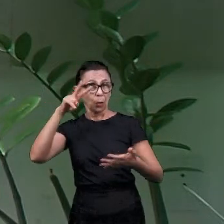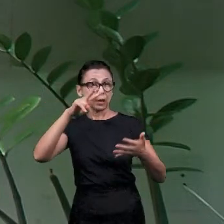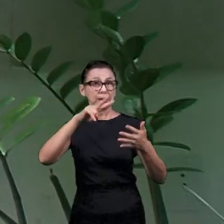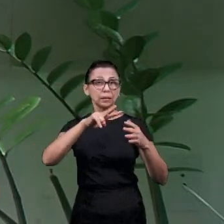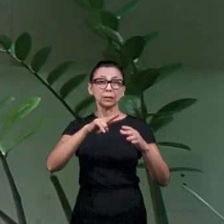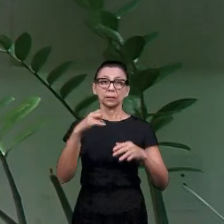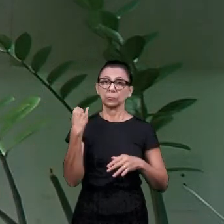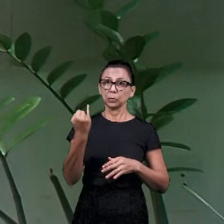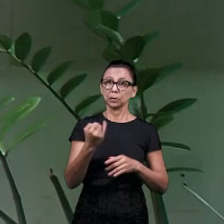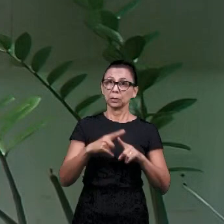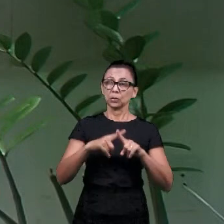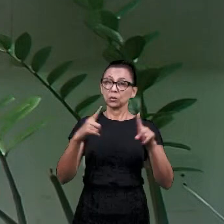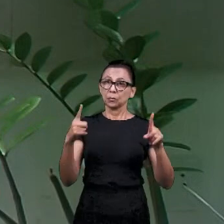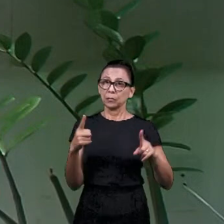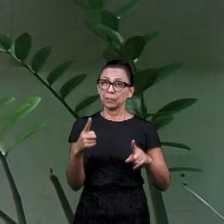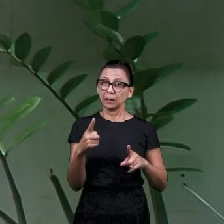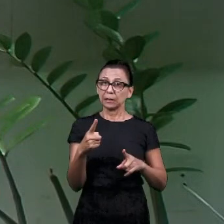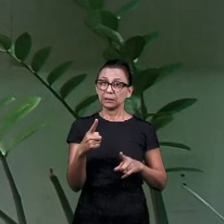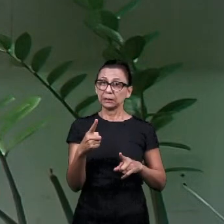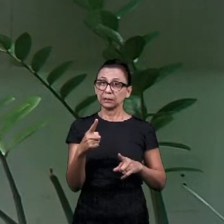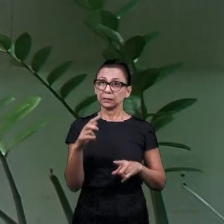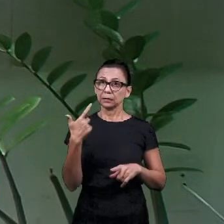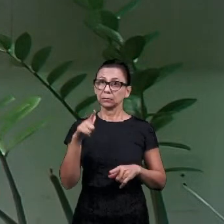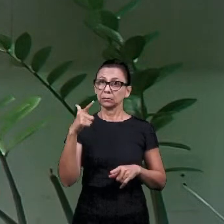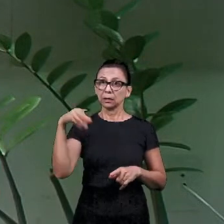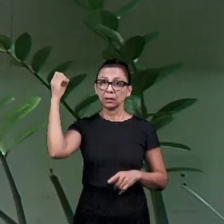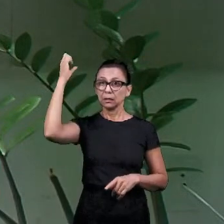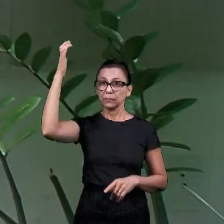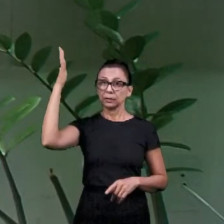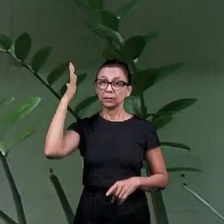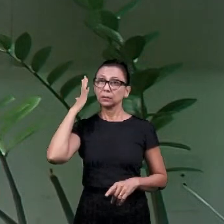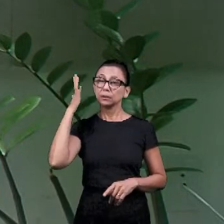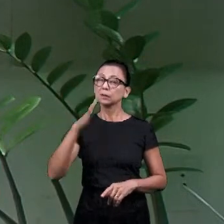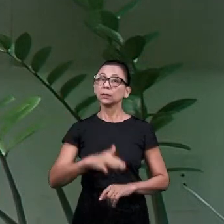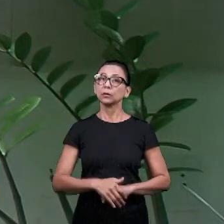révélation qui est le secret de la vie de chrétien.